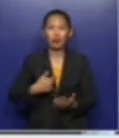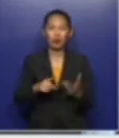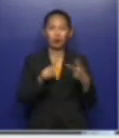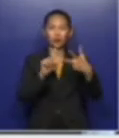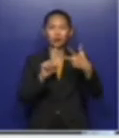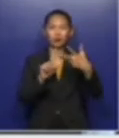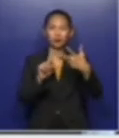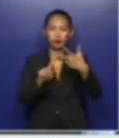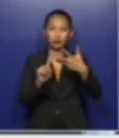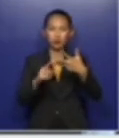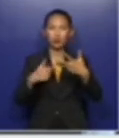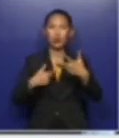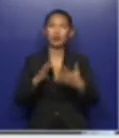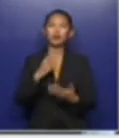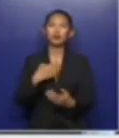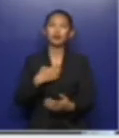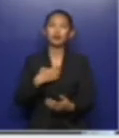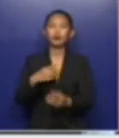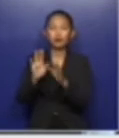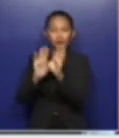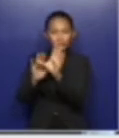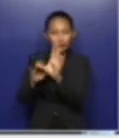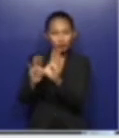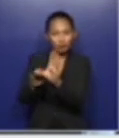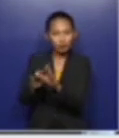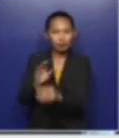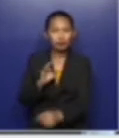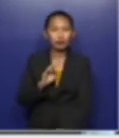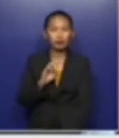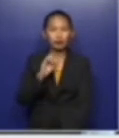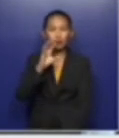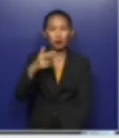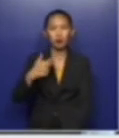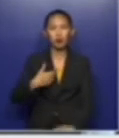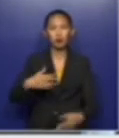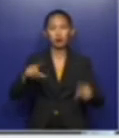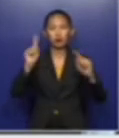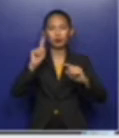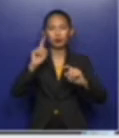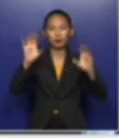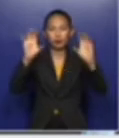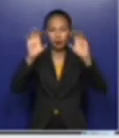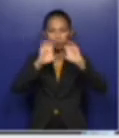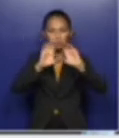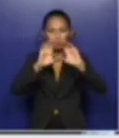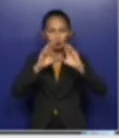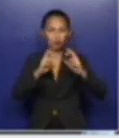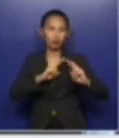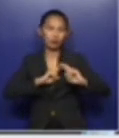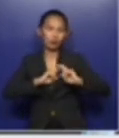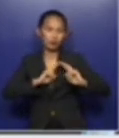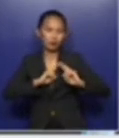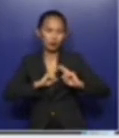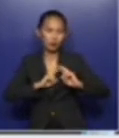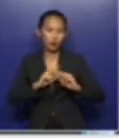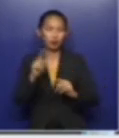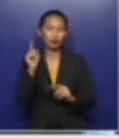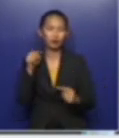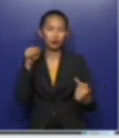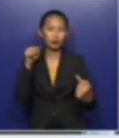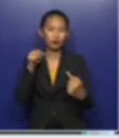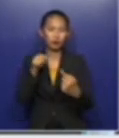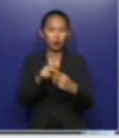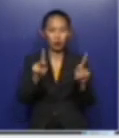ท่านประธานครับองค์กรเอกชนหรือแม้แต่ประเทศเพื่อนบ้านเรานะครับเขาจะมีคณะกรรมการบริหาร